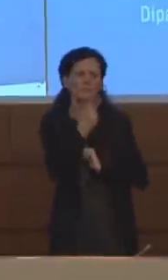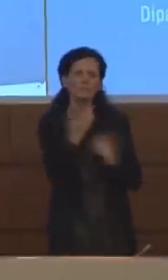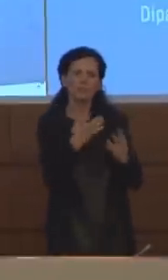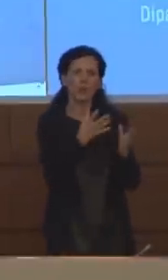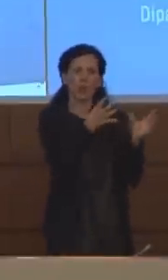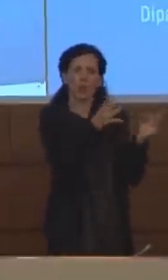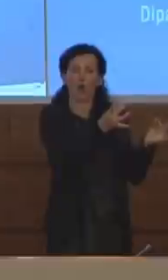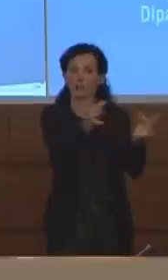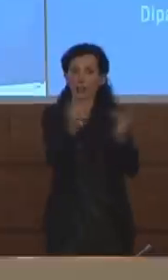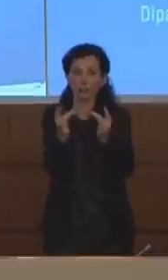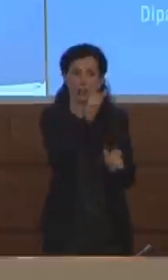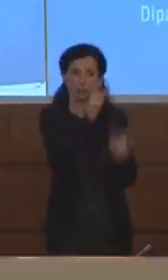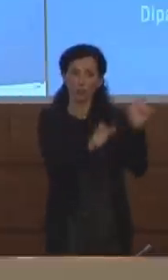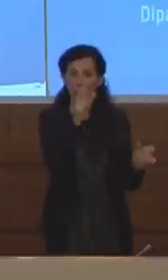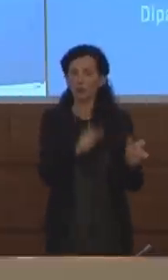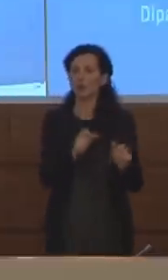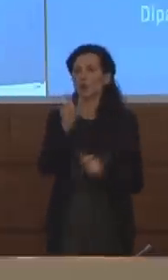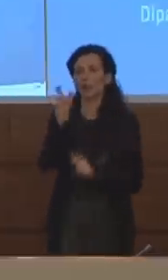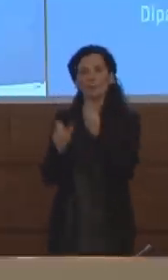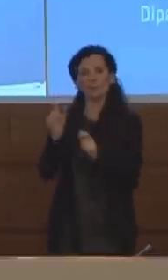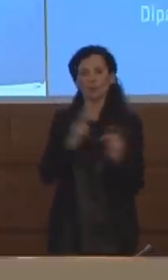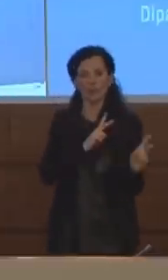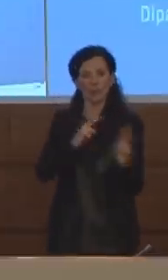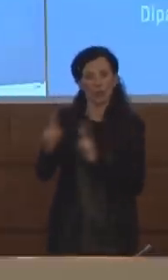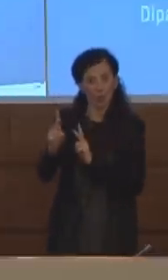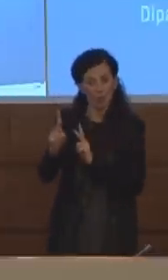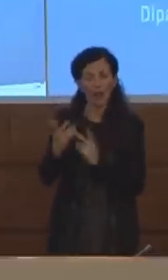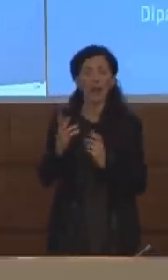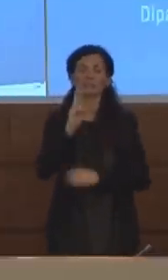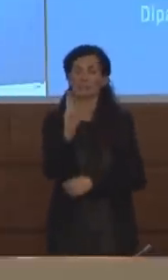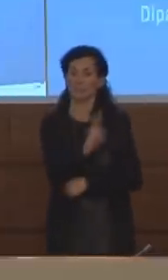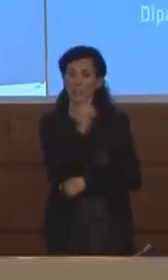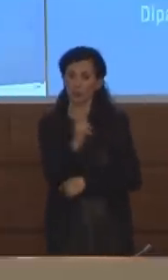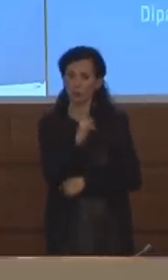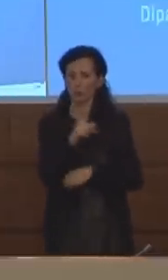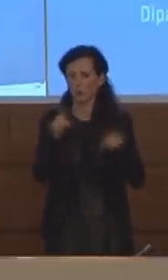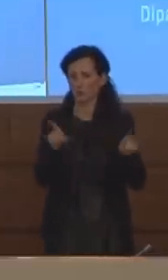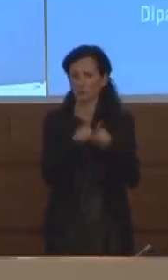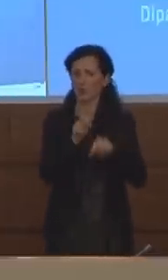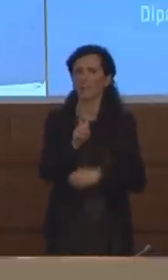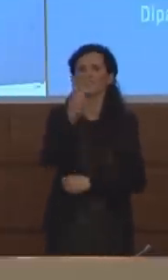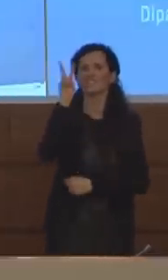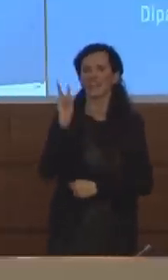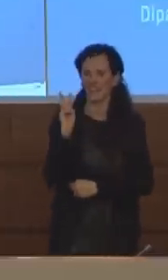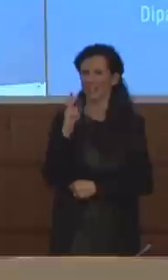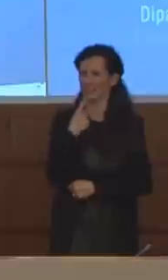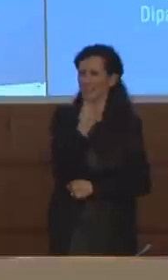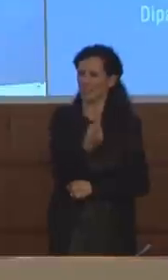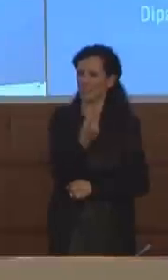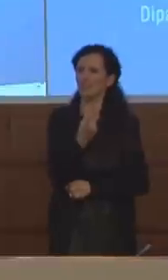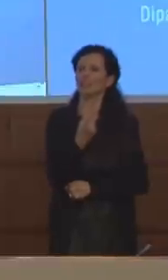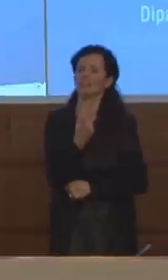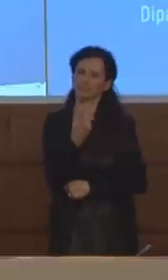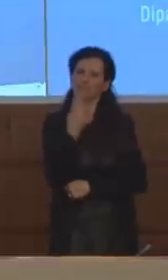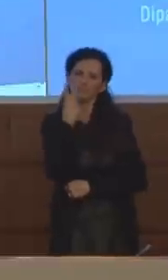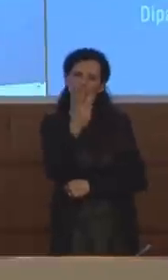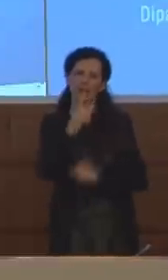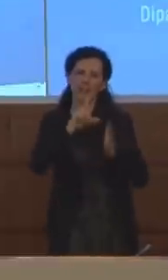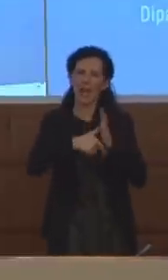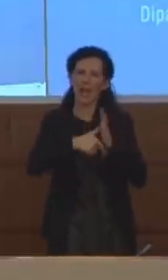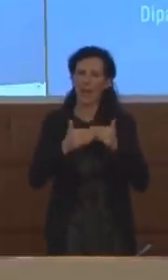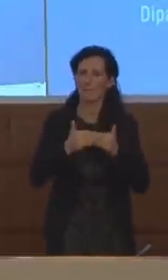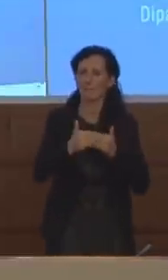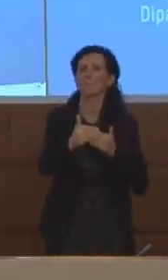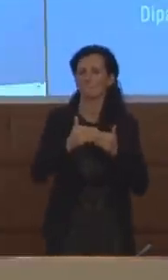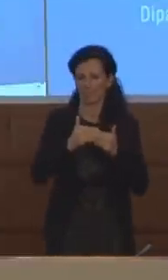e deceduti che hanno come ci siamo detti anche venerdì scorso una sfalsamento temporale e